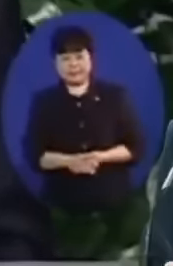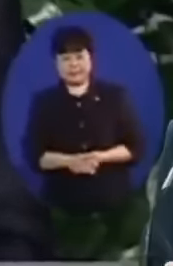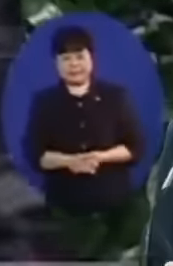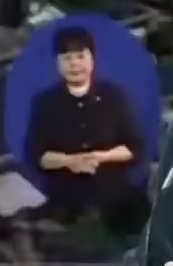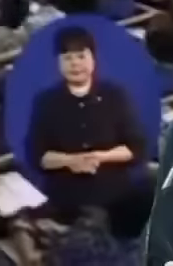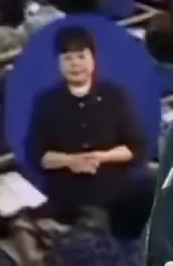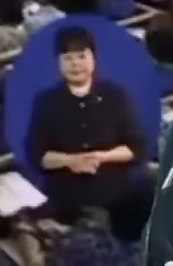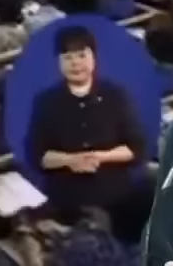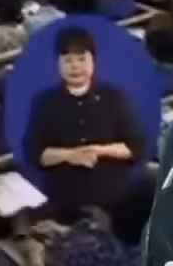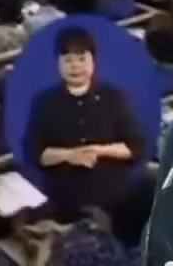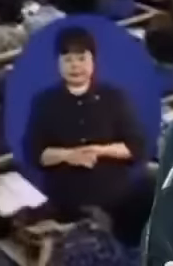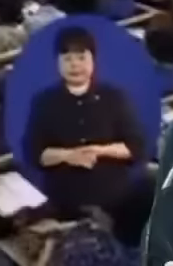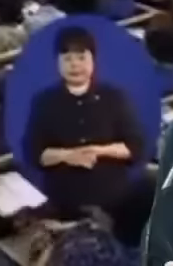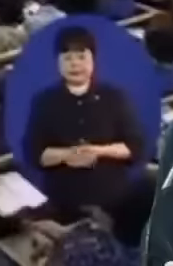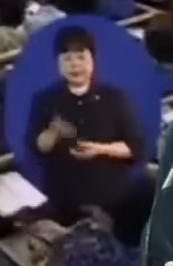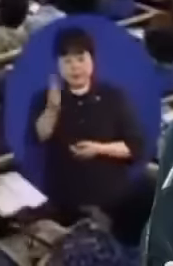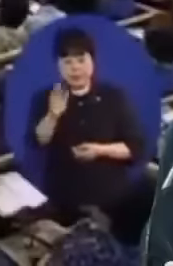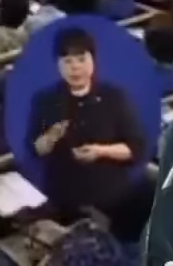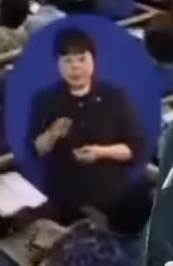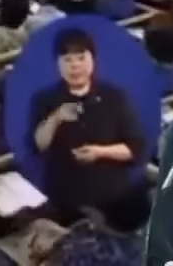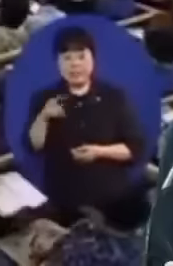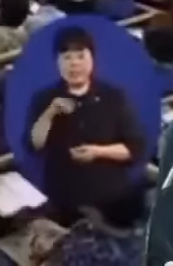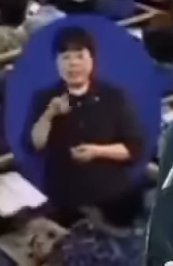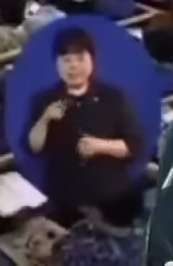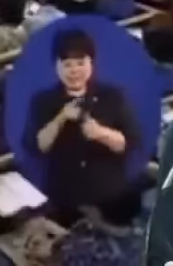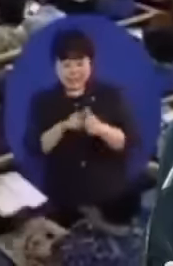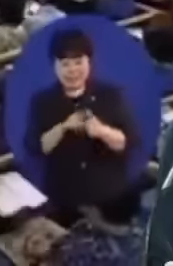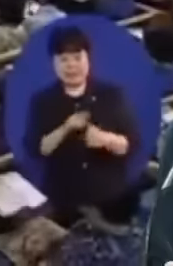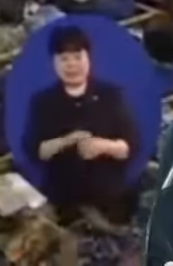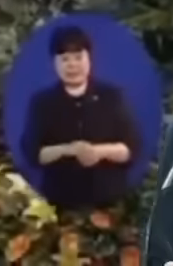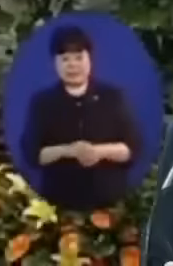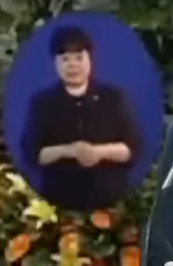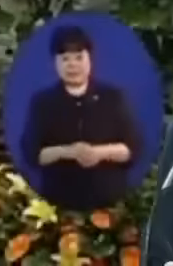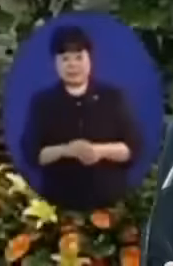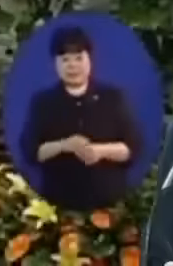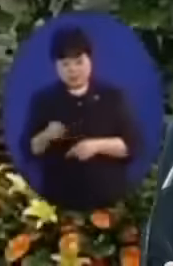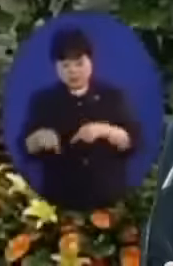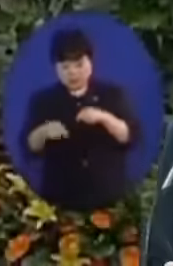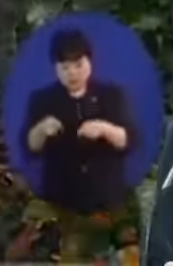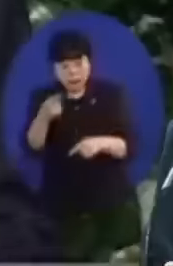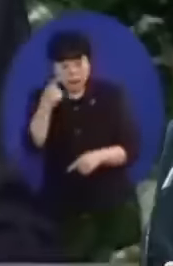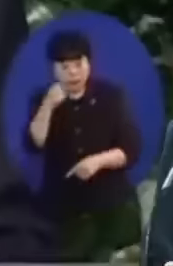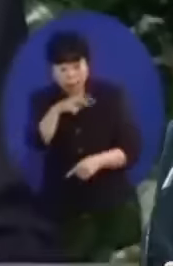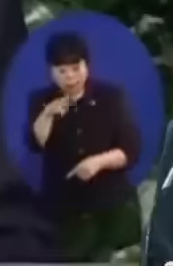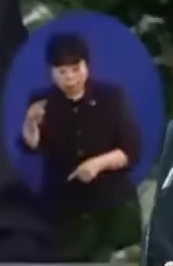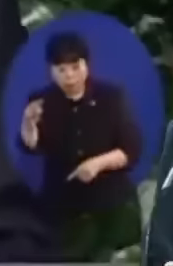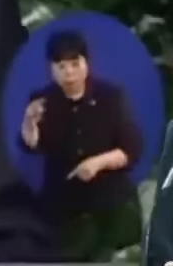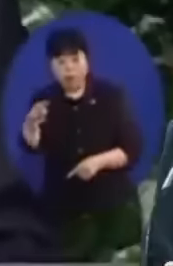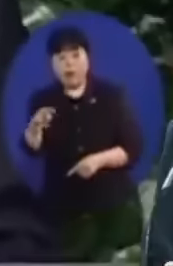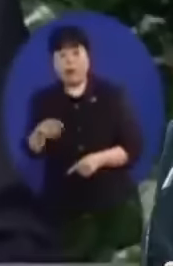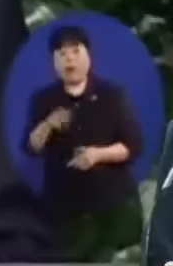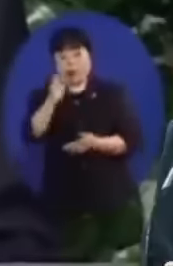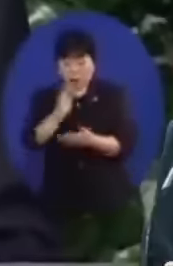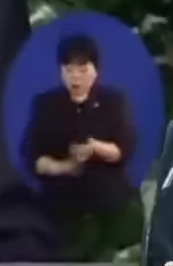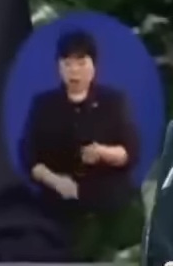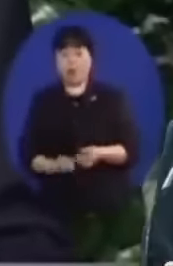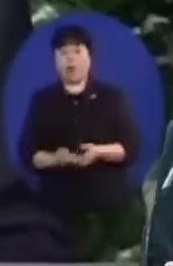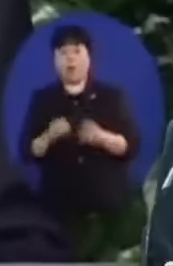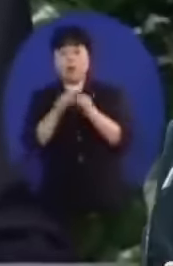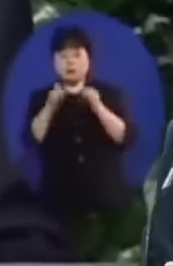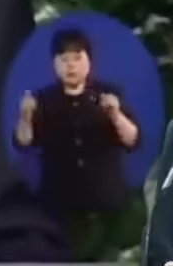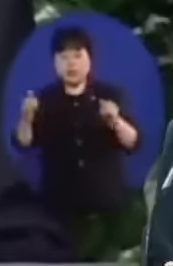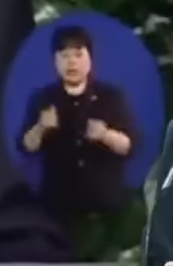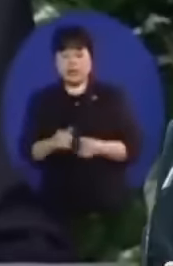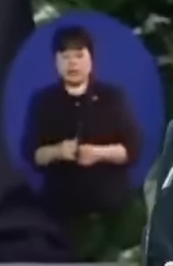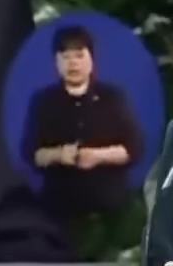굉장히 위선자입니다. 그런데 그 사마리아 사람 한 사람이 그 옆을 지나가다 그를 보고 짐승이 내려서 이런 수가 있나? 사람이